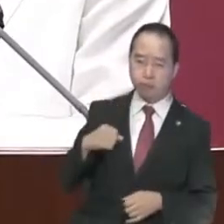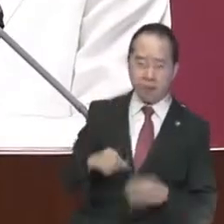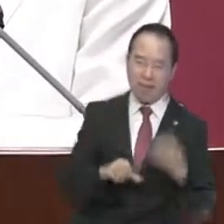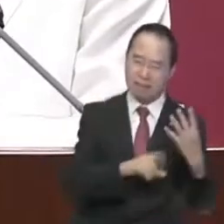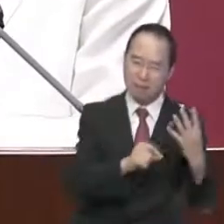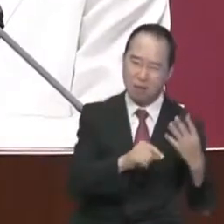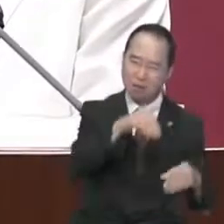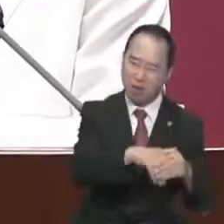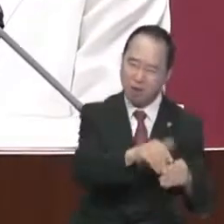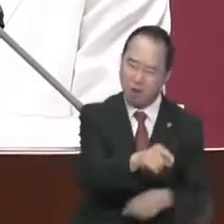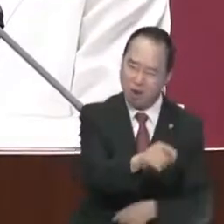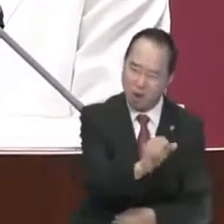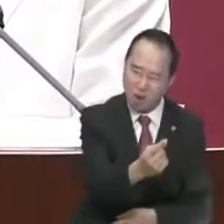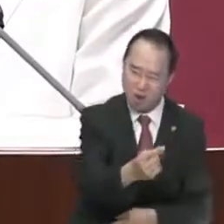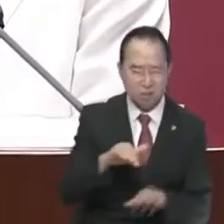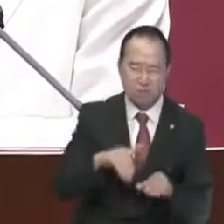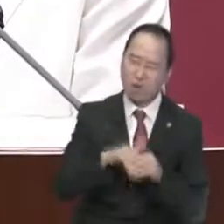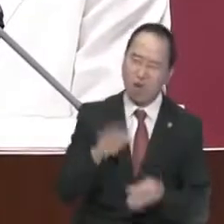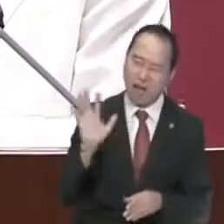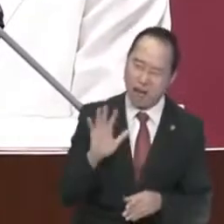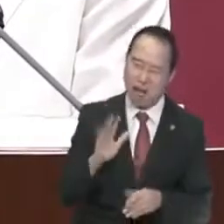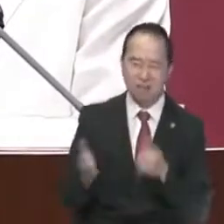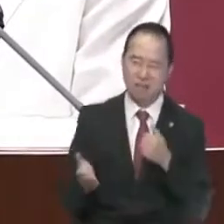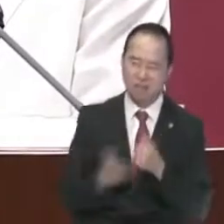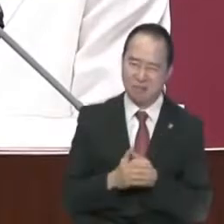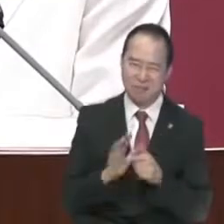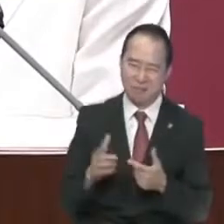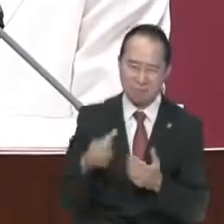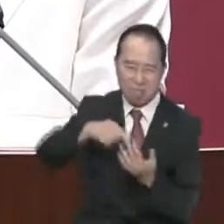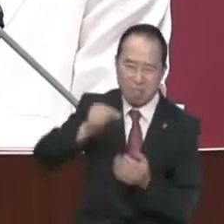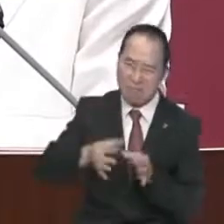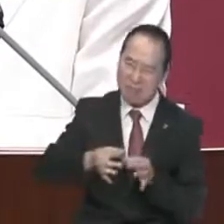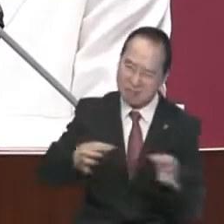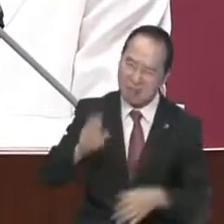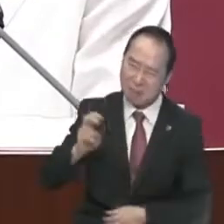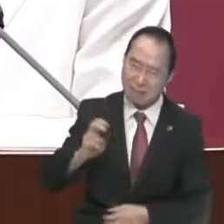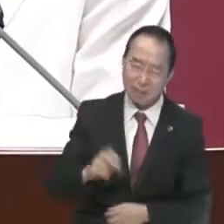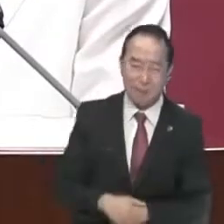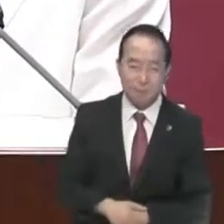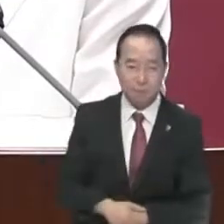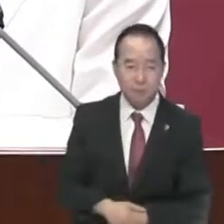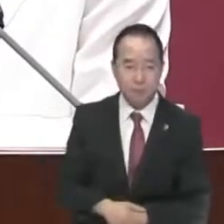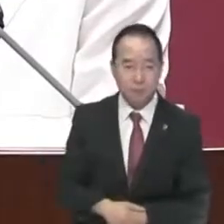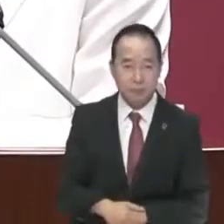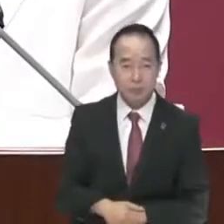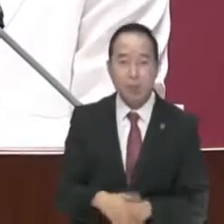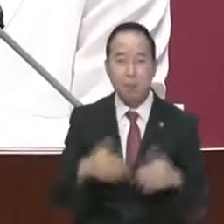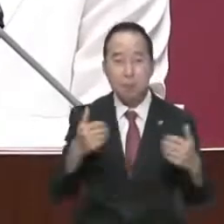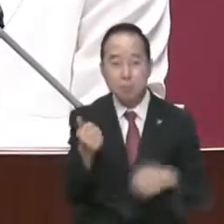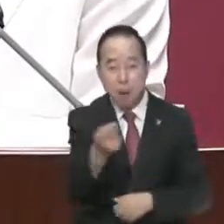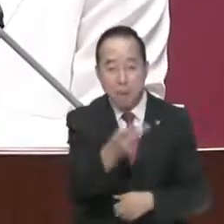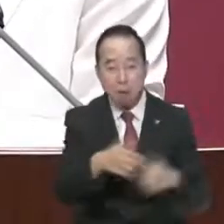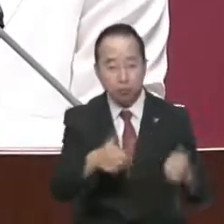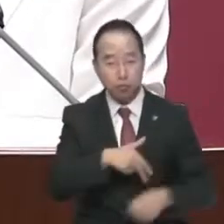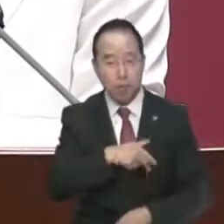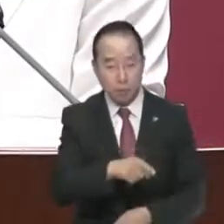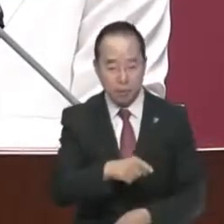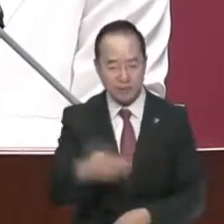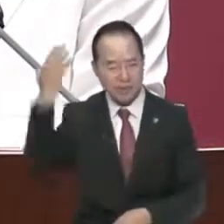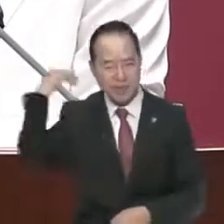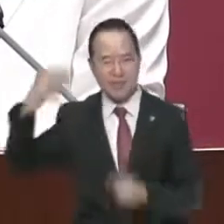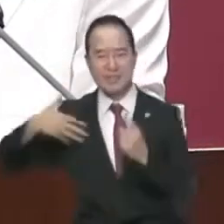있었고 지금은 아니기 때문 아니냐라는 말씀도 많이 하시는데요. 심지어는 이제 동료 의원님들께서 그런 말씀을 하기도 합니다. 정부가 1차